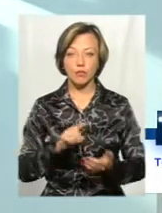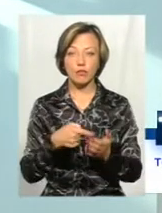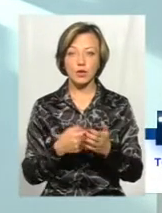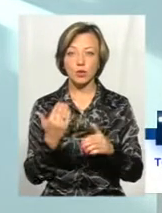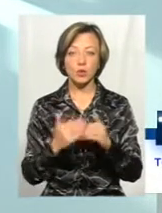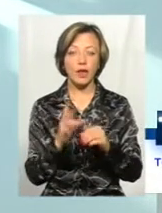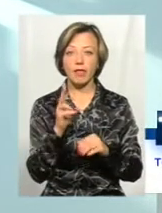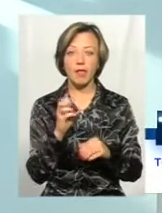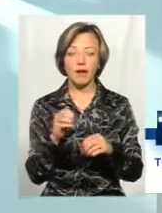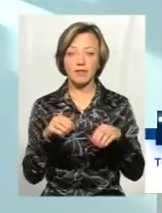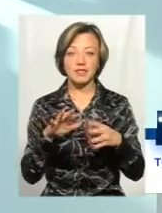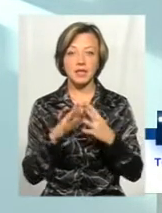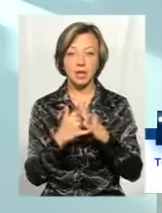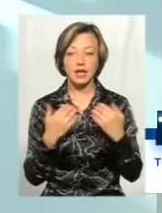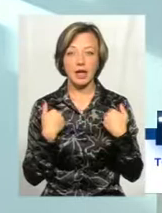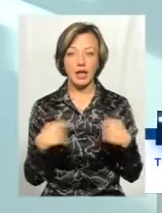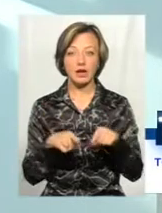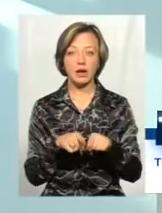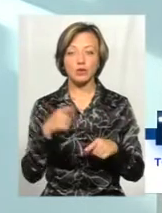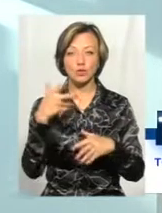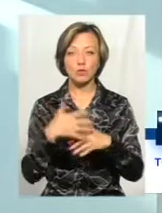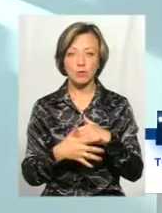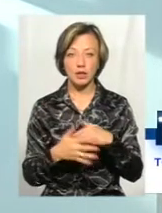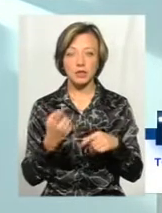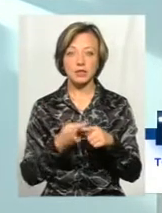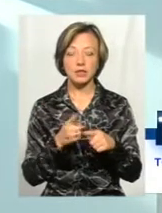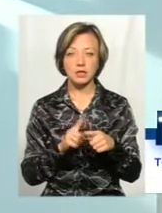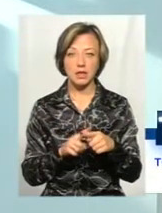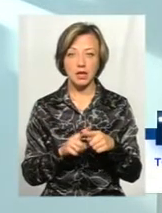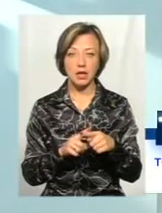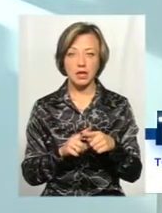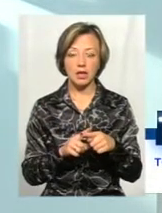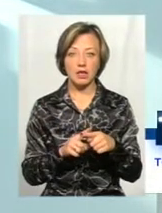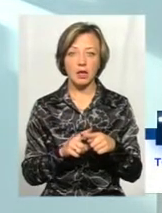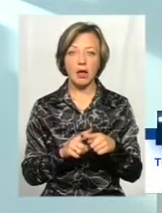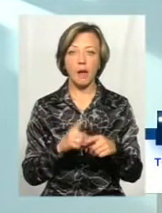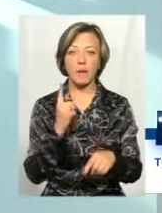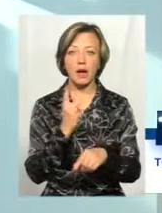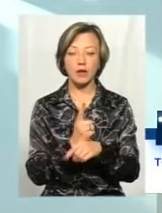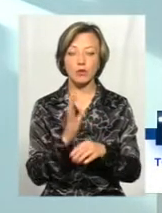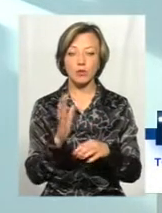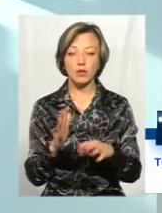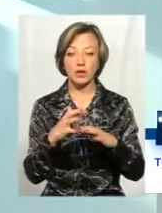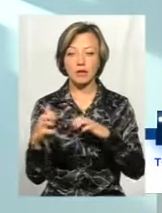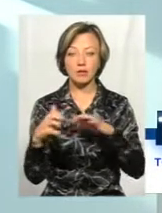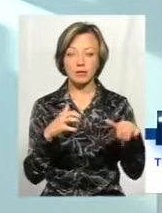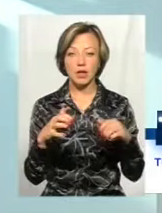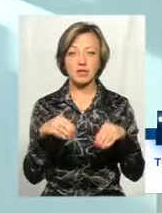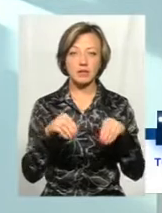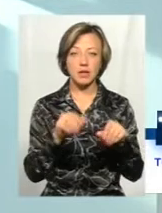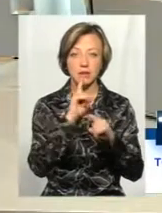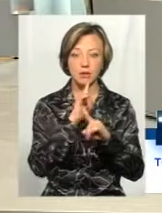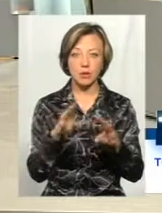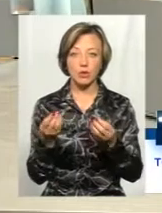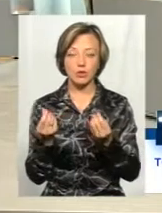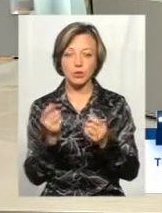селі, і я так зрозуміла, що поки цей мораторій буде, її роздерибанять, і в нас не буде ні грошей, ні землі.